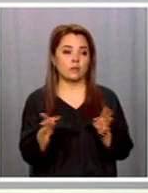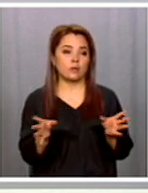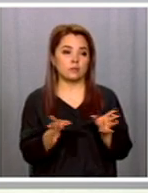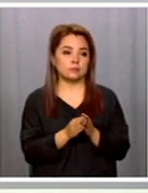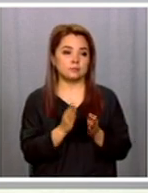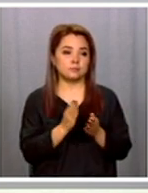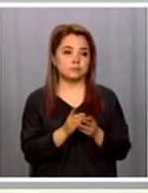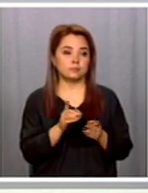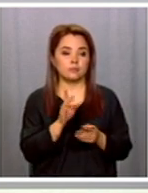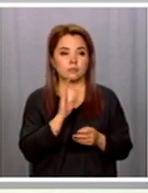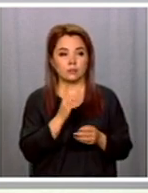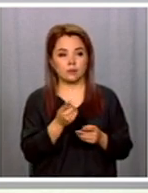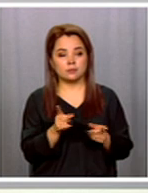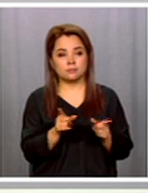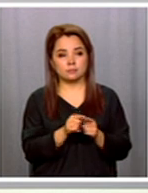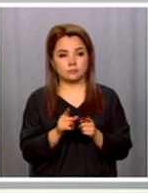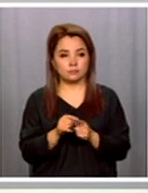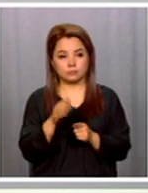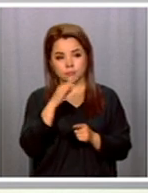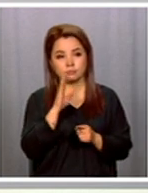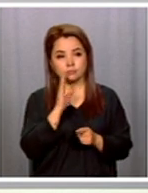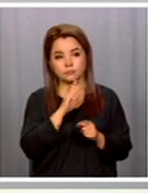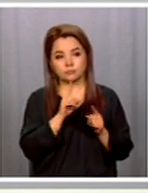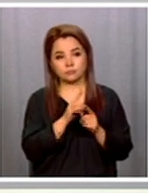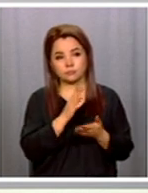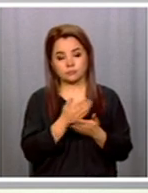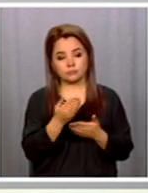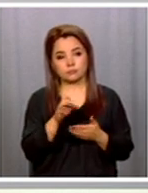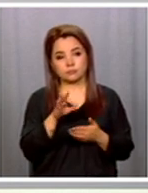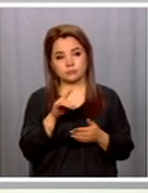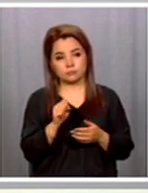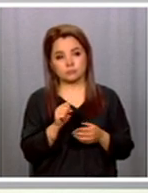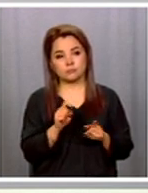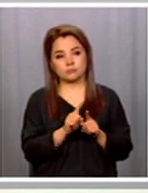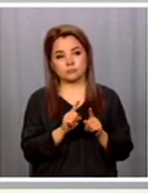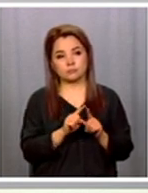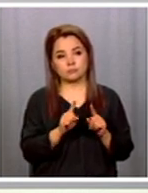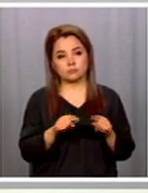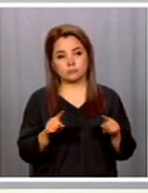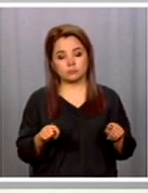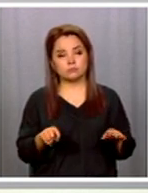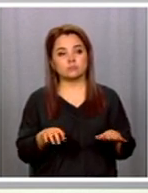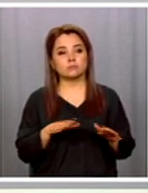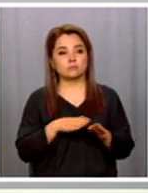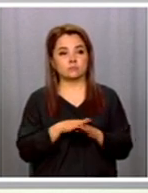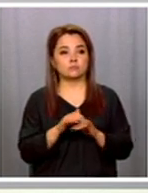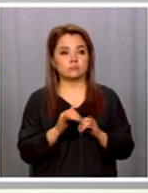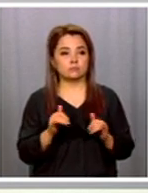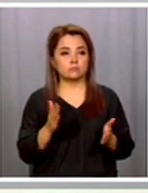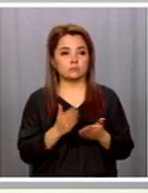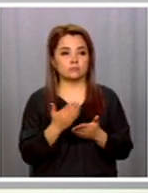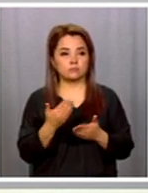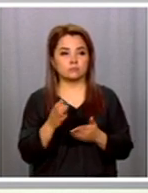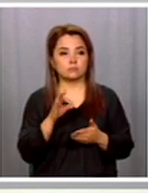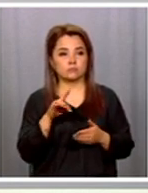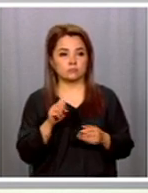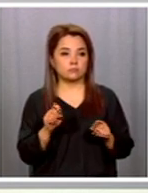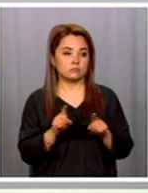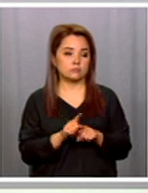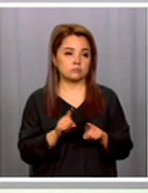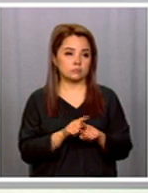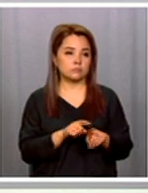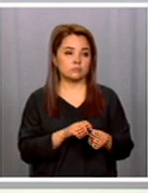келеді. Бұлардың, яғни, споралары соғырыстарында пісіп жетілгеннен кейін, ол споралары